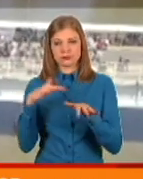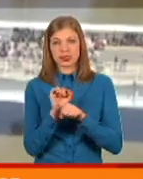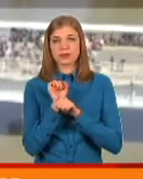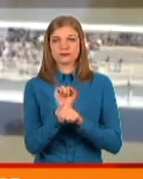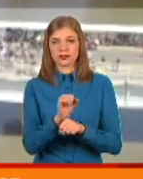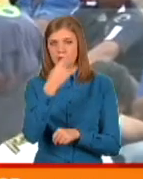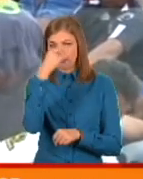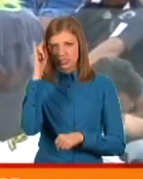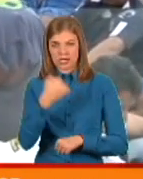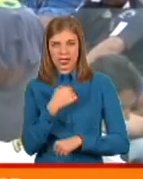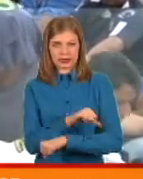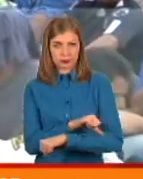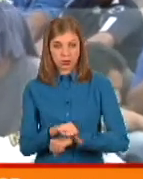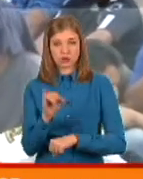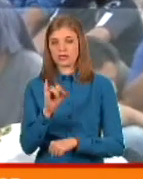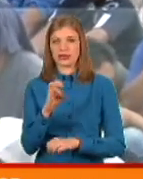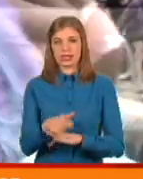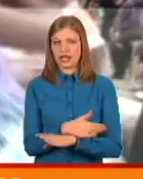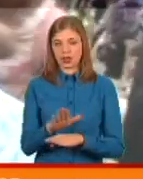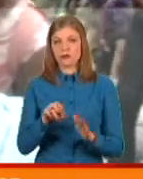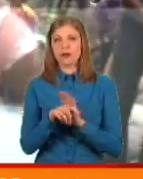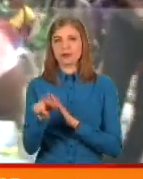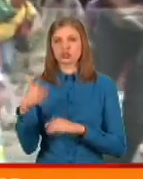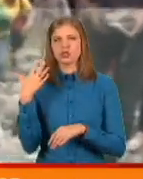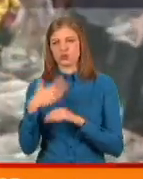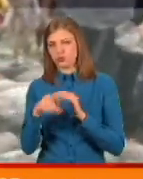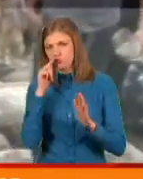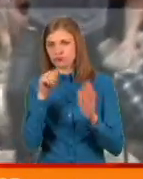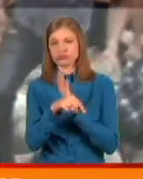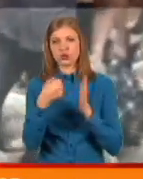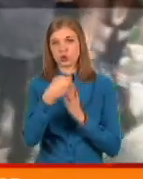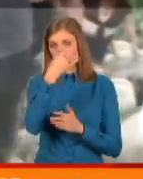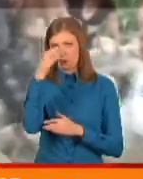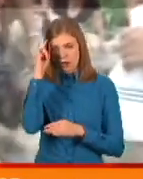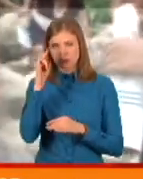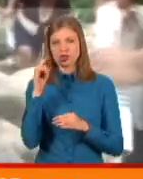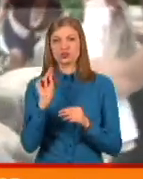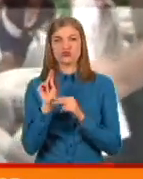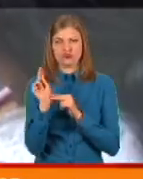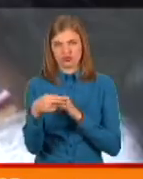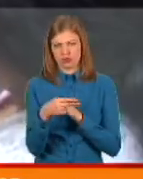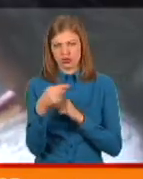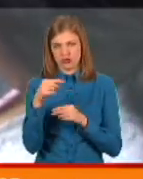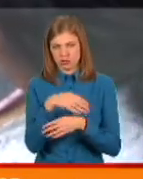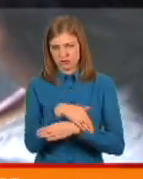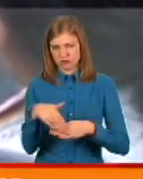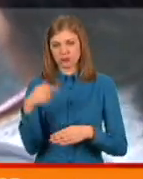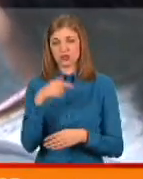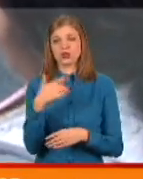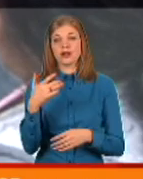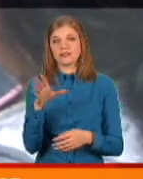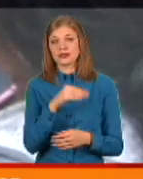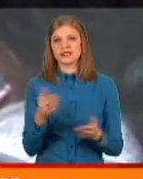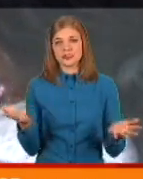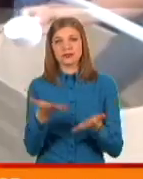пригальмували мексиканські прикордонники та ненадовго. Переселенці вже пробилися до Мексики, оминаючи перепускні пункти. Прості мексиканці